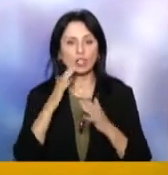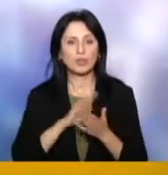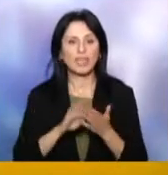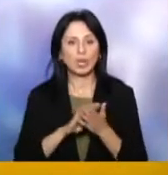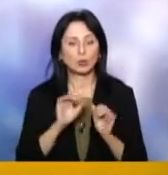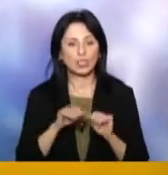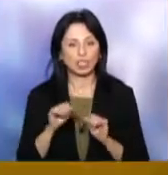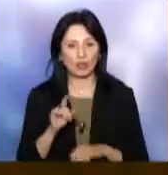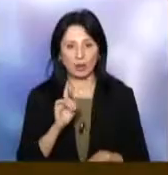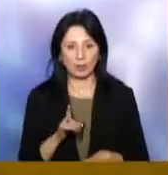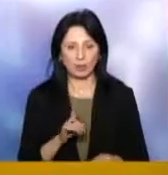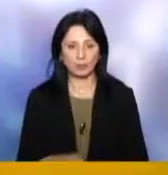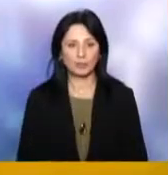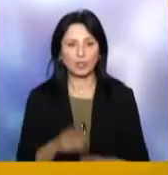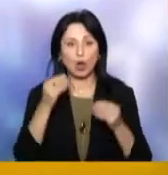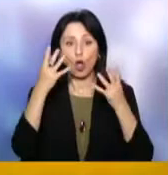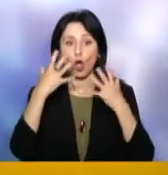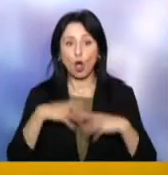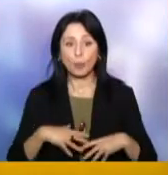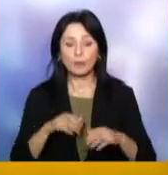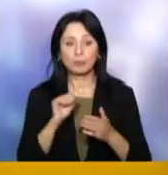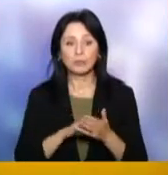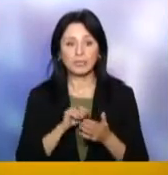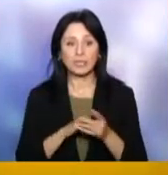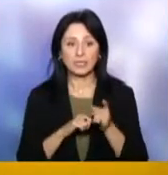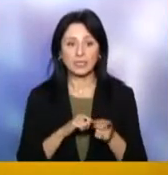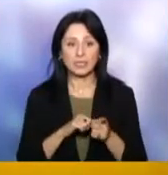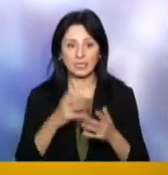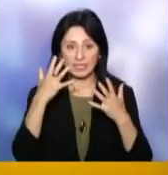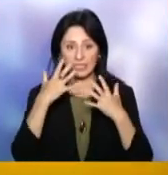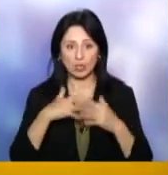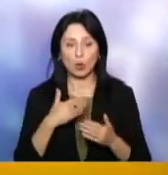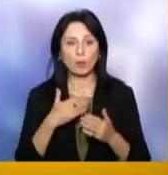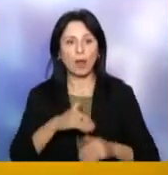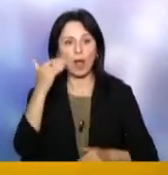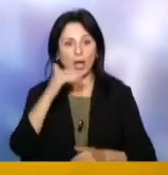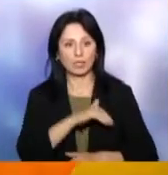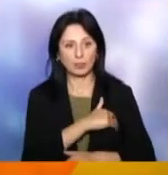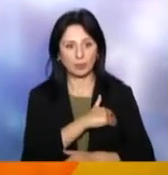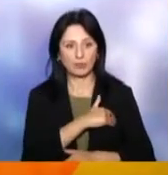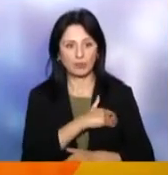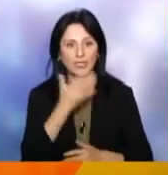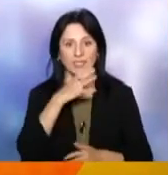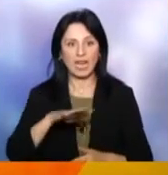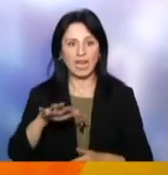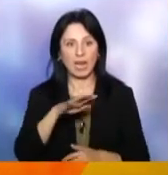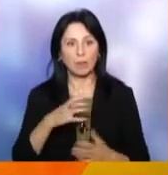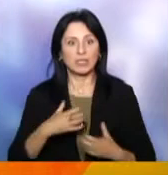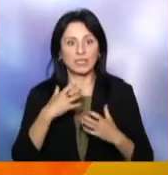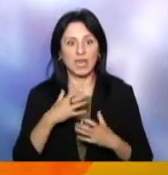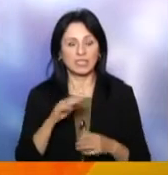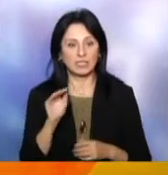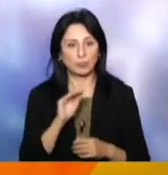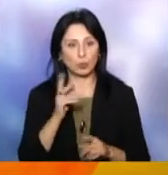ჰიგიენური საშუალებები. ოფლიანობის შესაძლო მიზეზებია: სხეულის მაღალი ტემპერატურა, ცხელი გარემო, სტრესი,